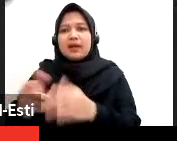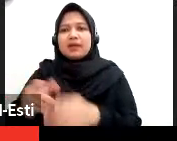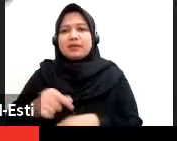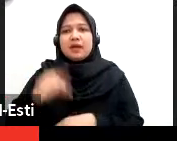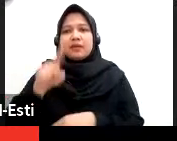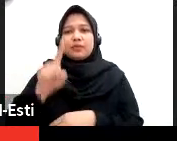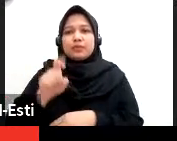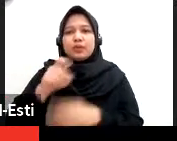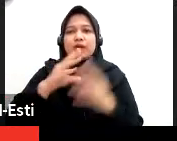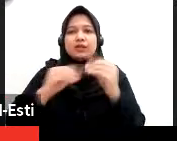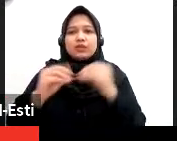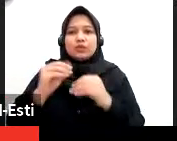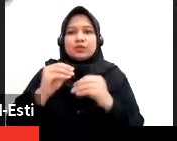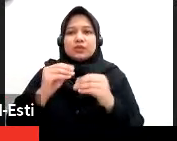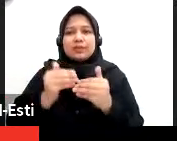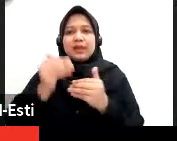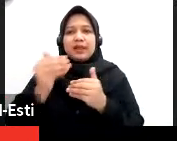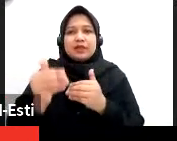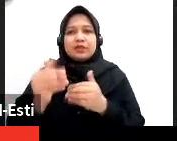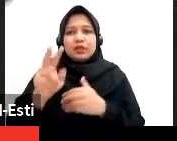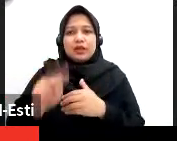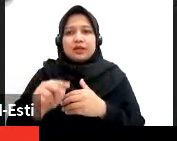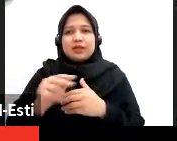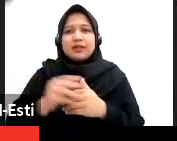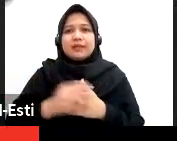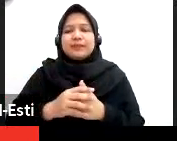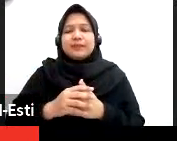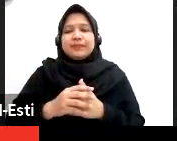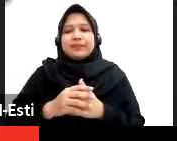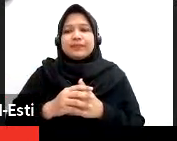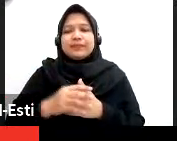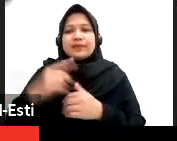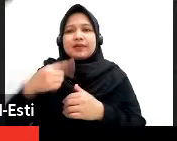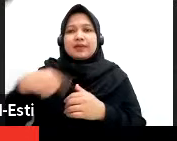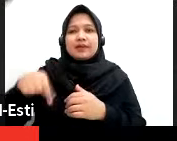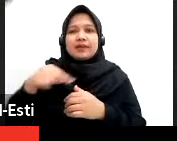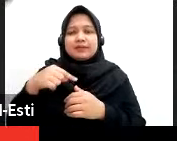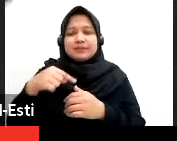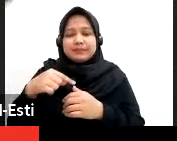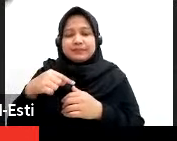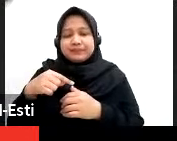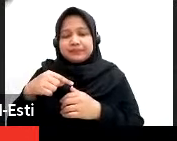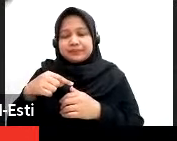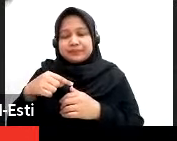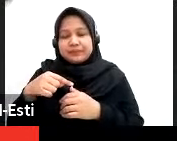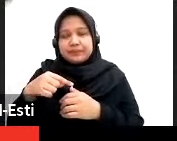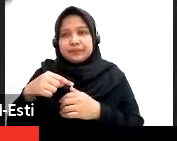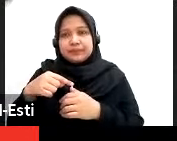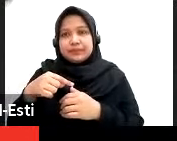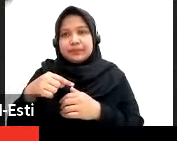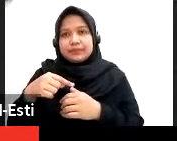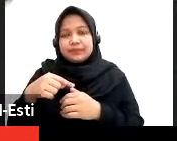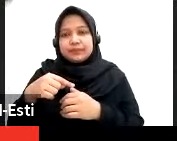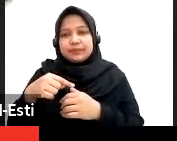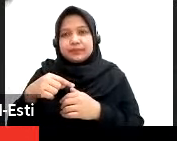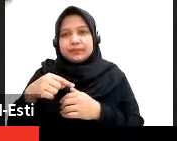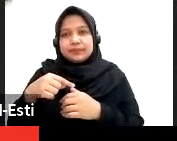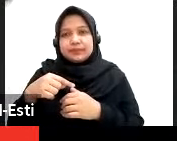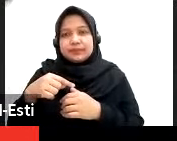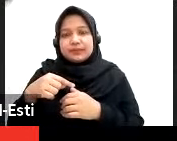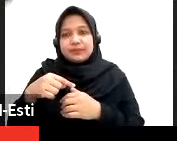lanjut terkait dengan hal ini dan kami sebagai praktisi dan juga eh apa